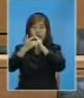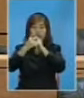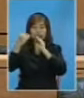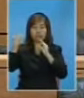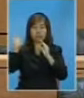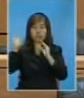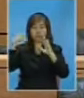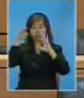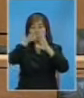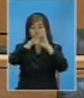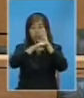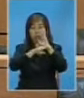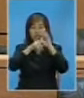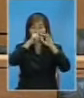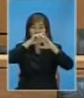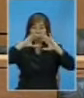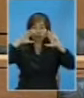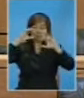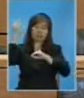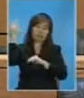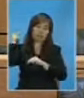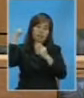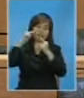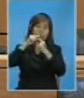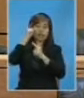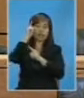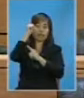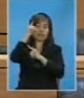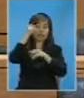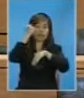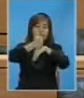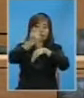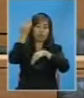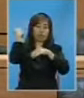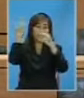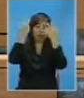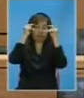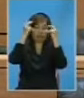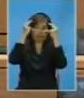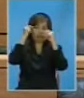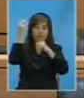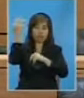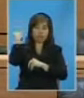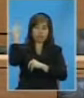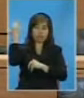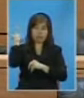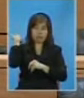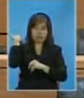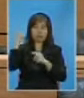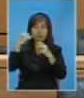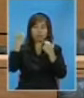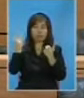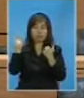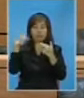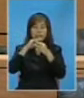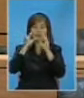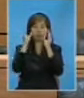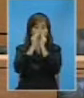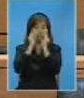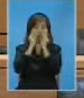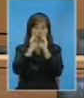อบตั้งแต่รัฐบาลสมัยคุณทักษิณชินวัตรเป็นนายกรัฐมนตรีในขณะนั้นโดยมีการประชุ